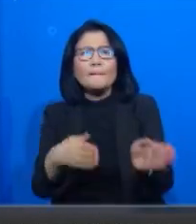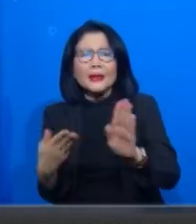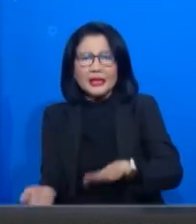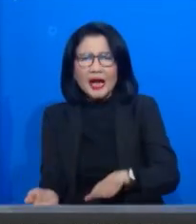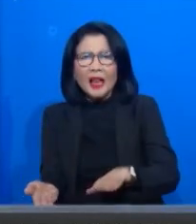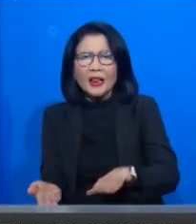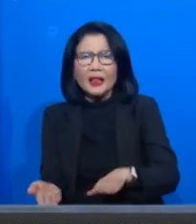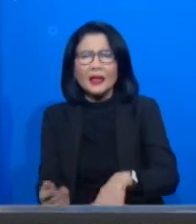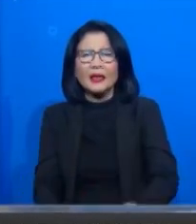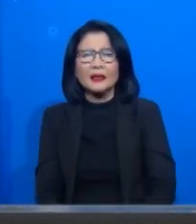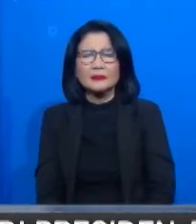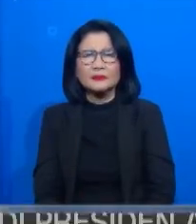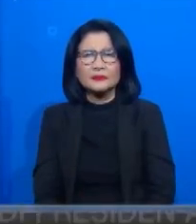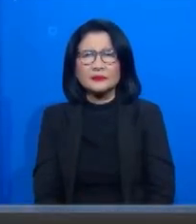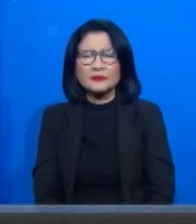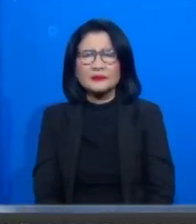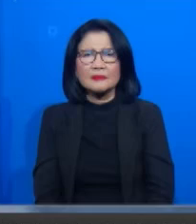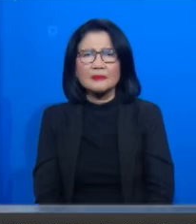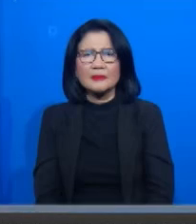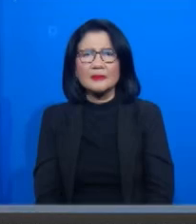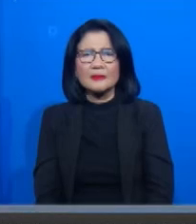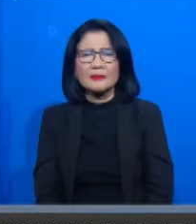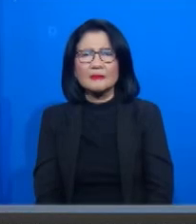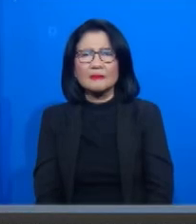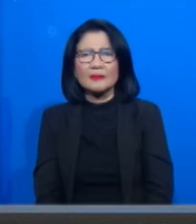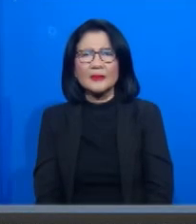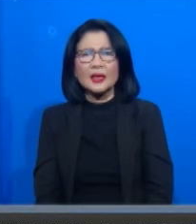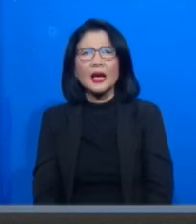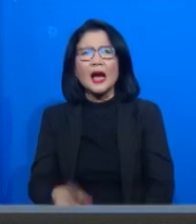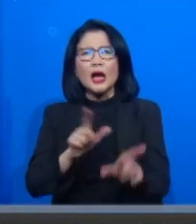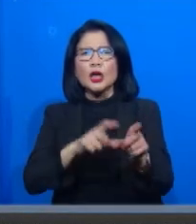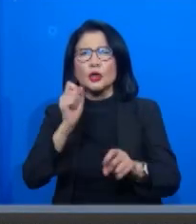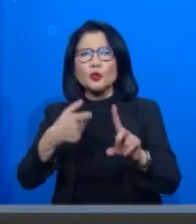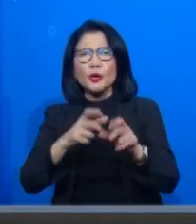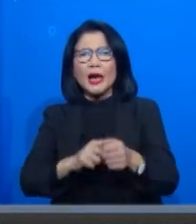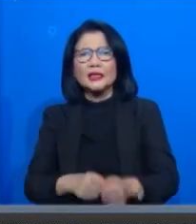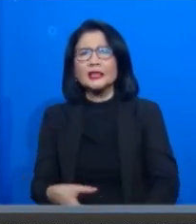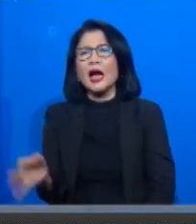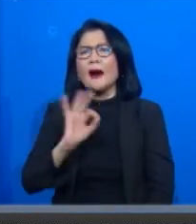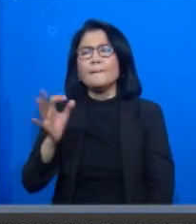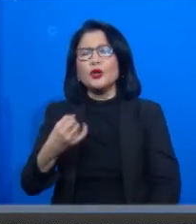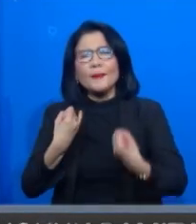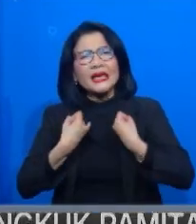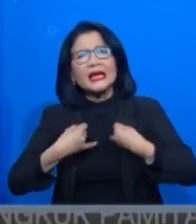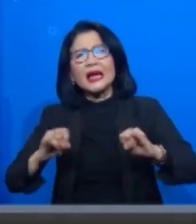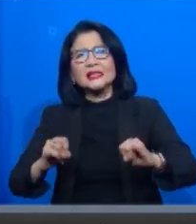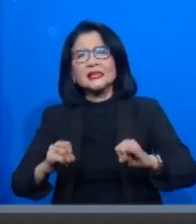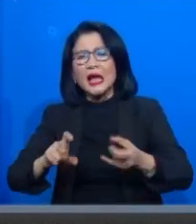tak wajar. Ditemui pada Kamis, Yuka mengaku belum sepenuhnya ikhlas dengan kematian